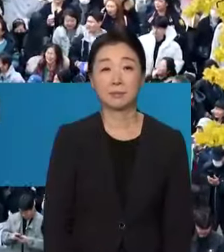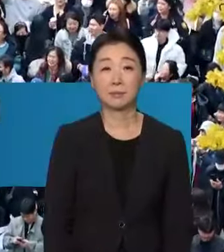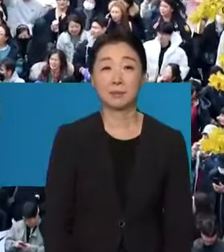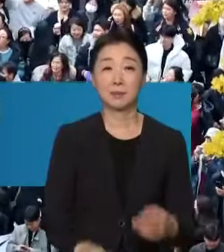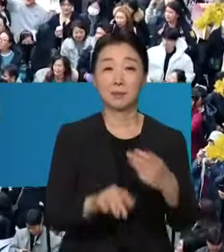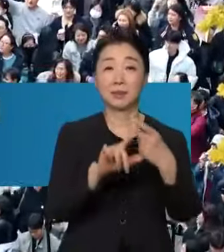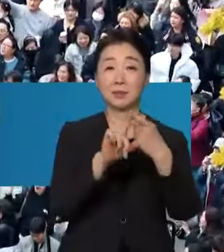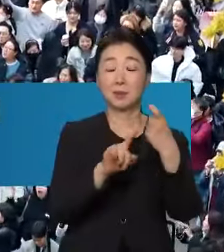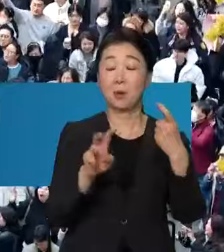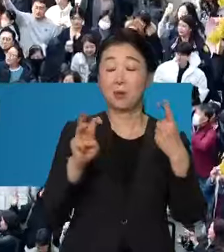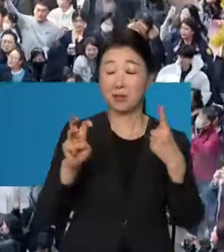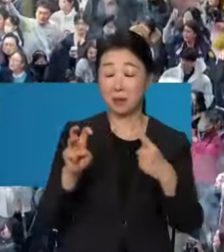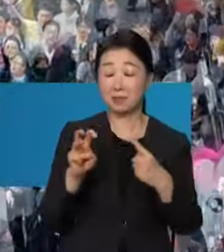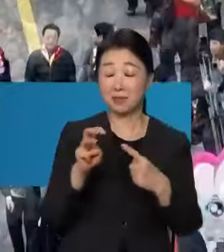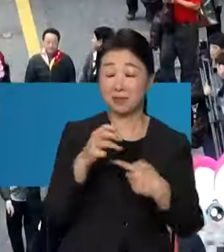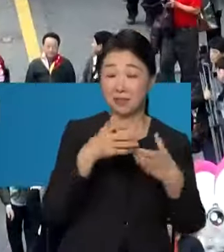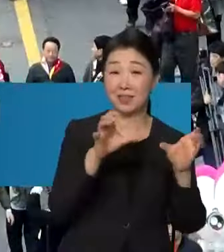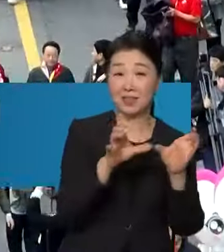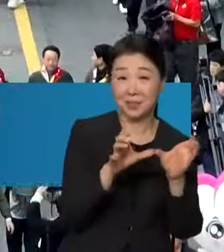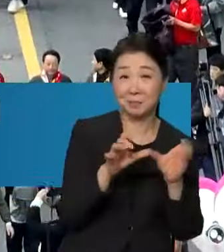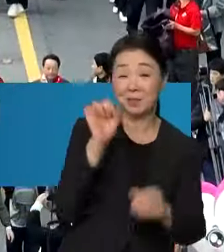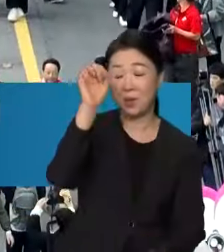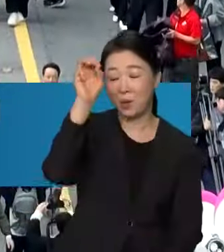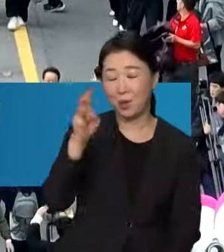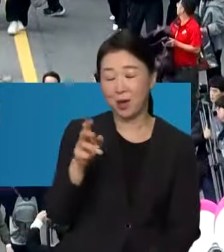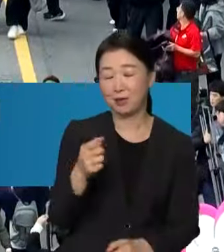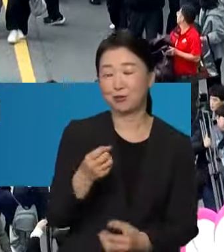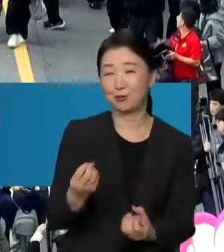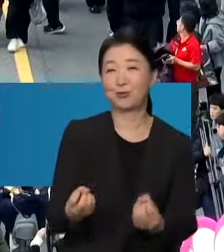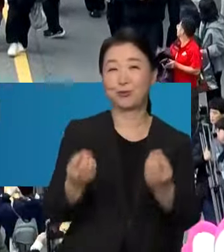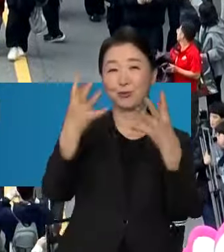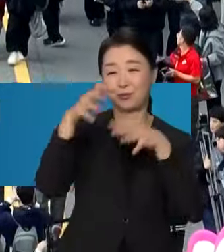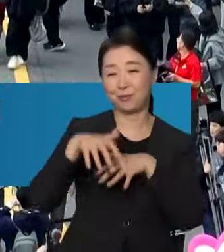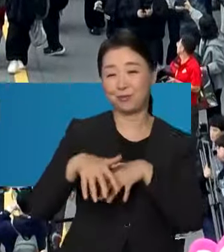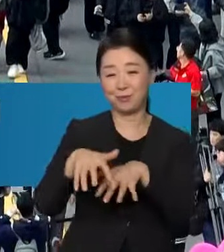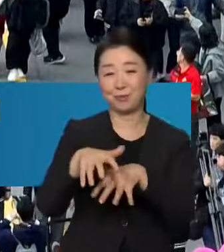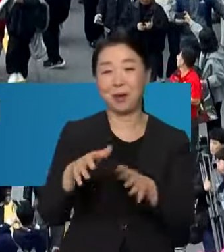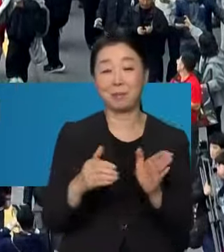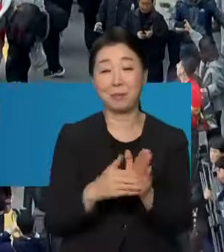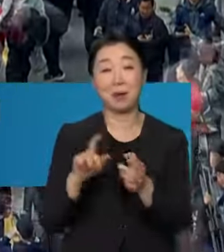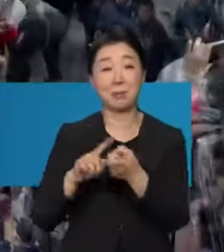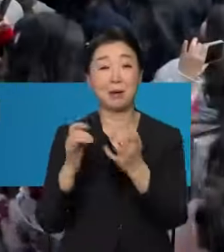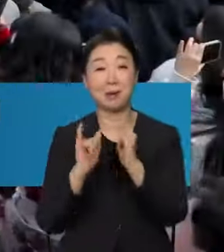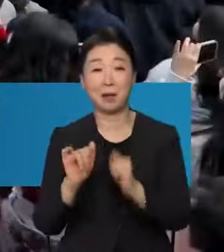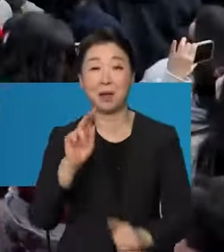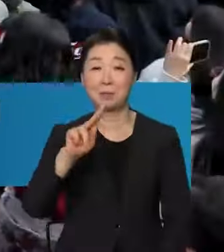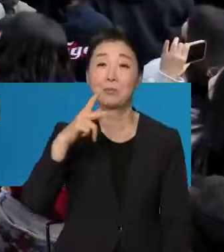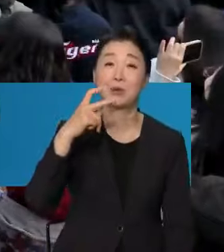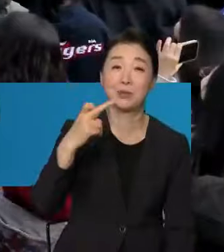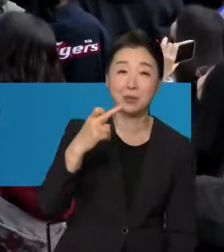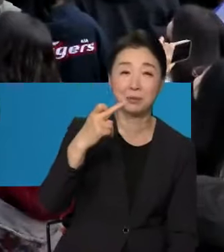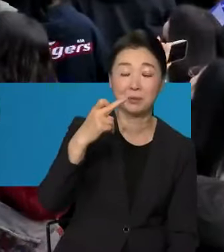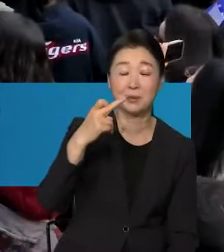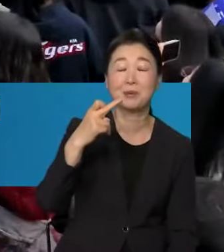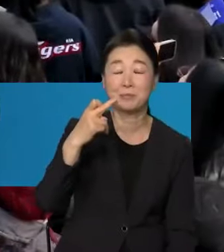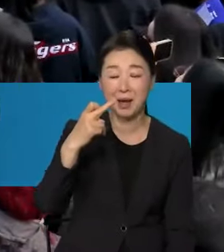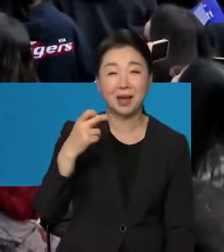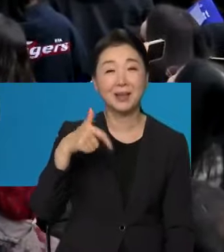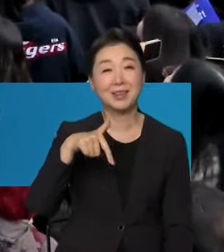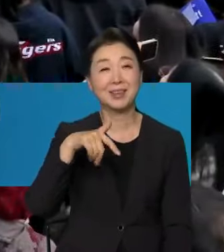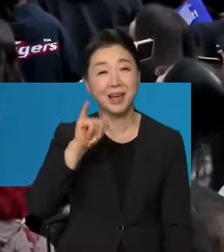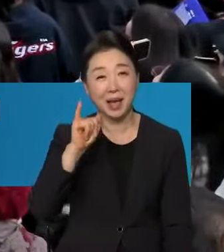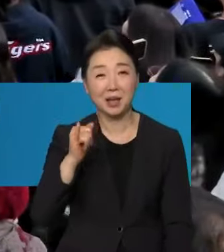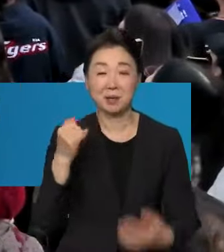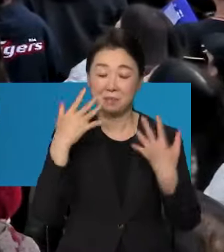광주 금남로에서 우승 축하 시가 행진을 펼치고 팬 5,000명과 V12 타이거즈 팬 페스타를 다 함께